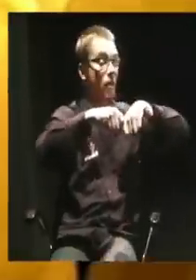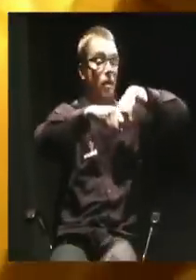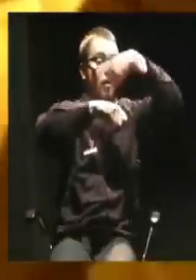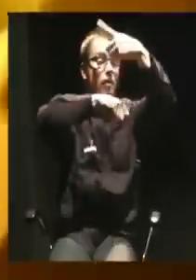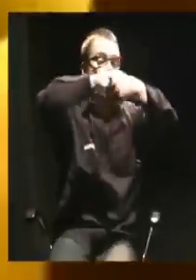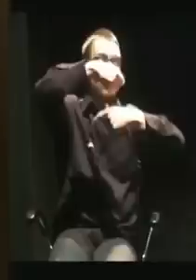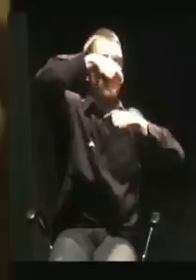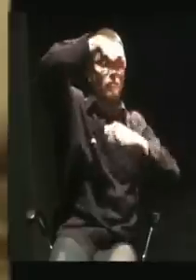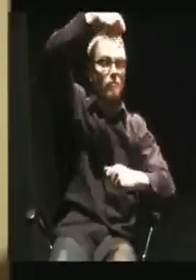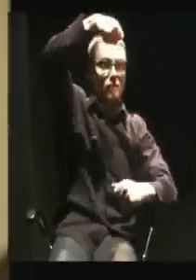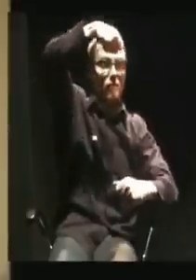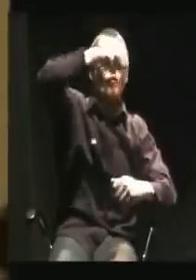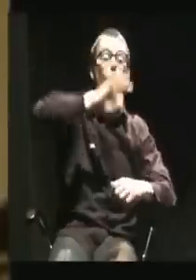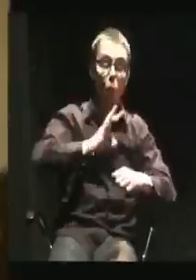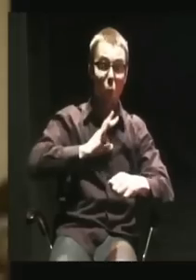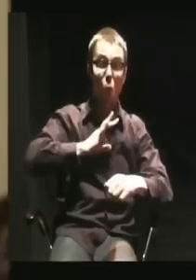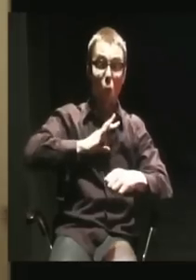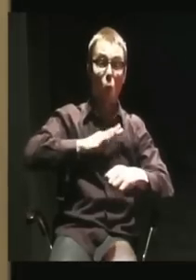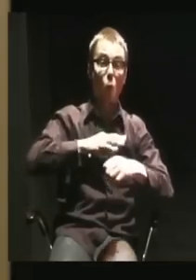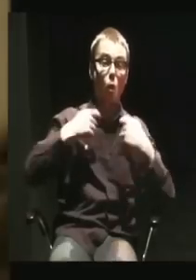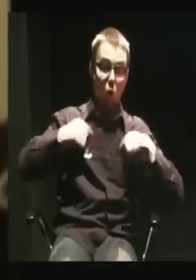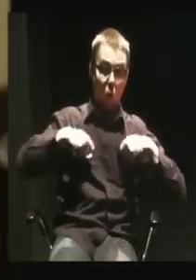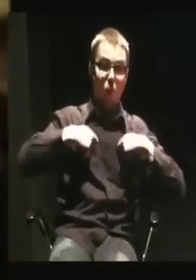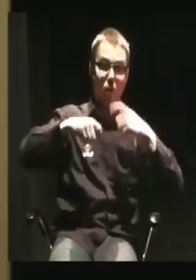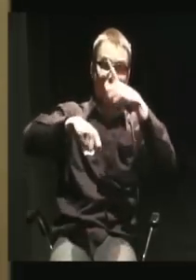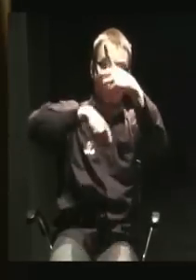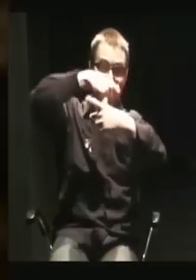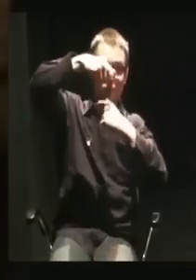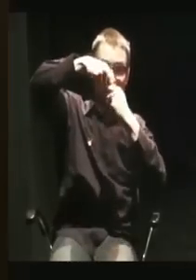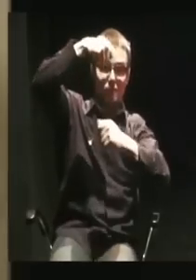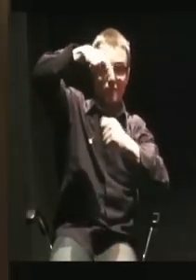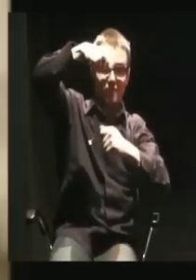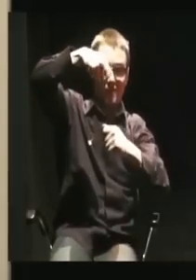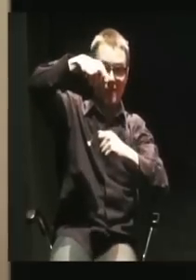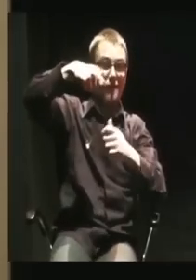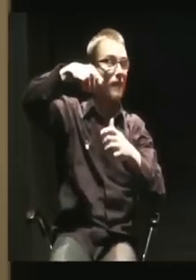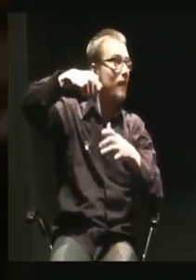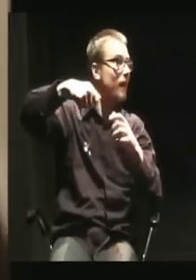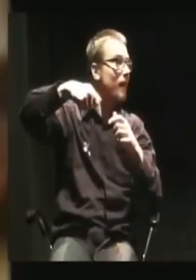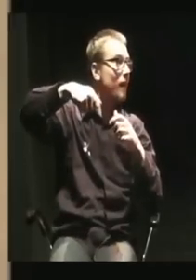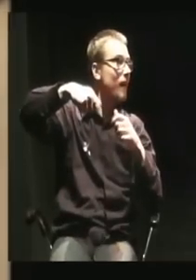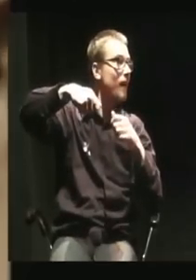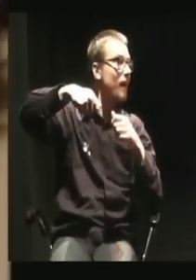Zrzucałem ich rzeczy z wieszaków. Nakładałem na te wieszaki moje t-shirty.